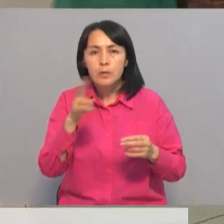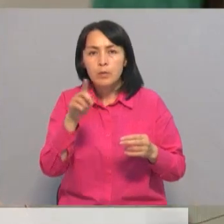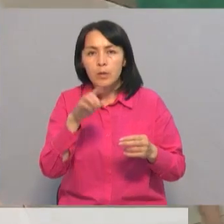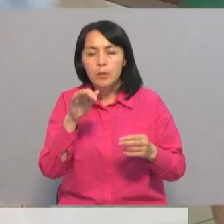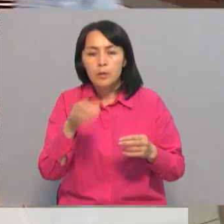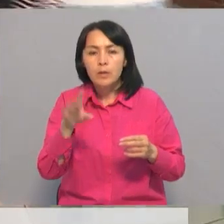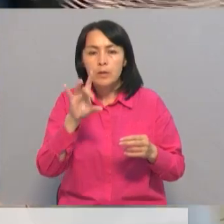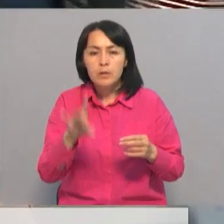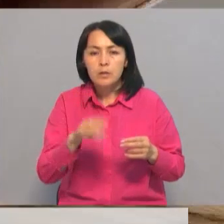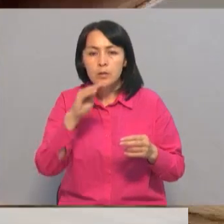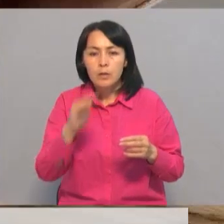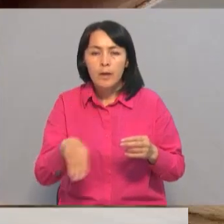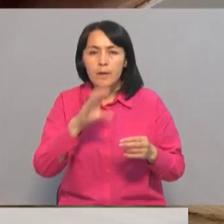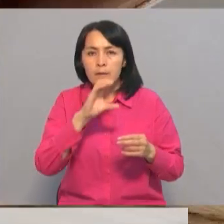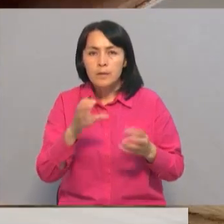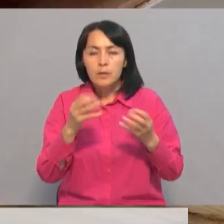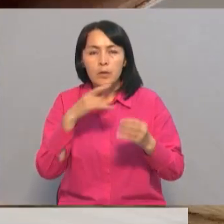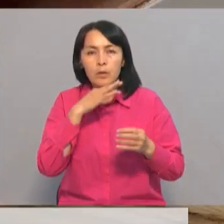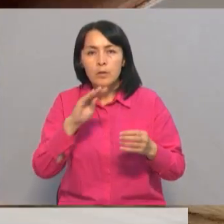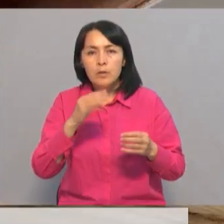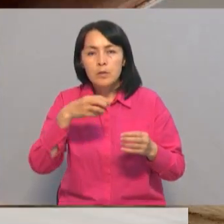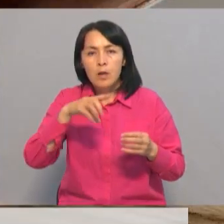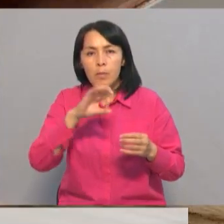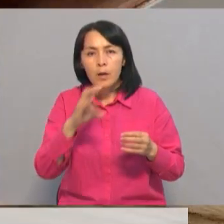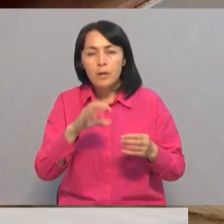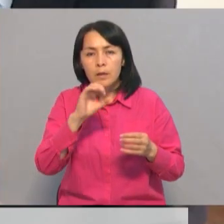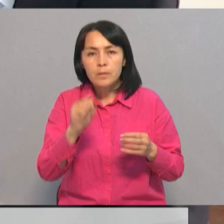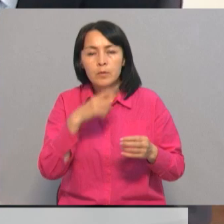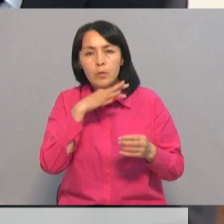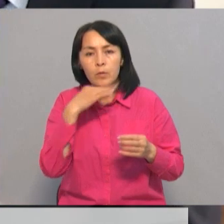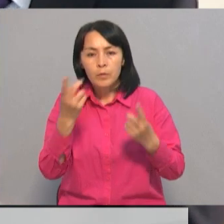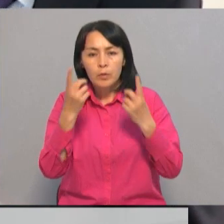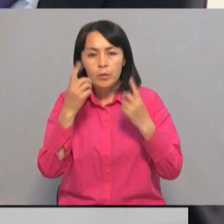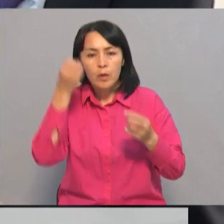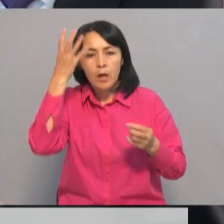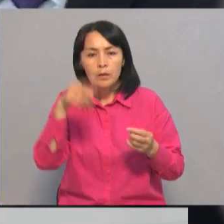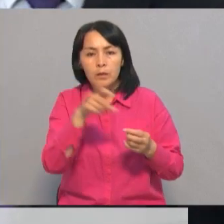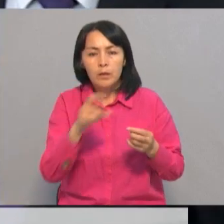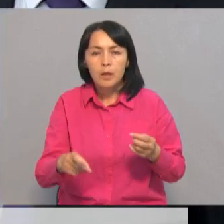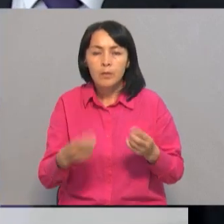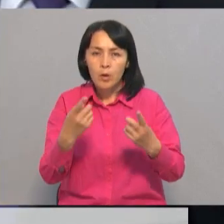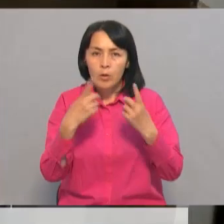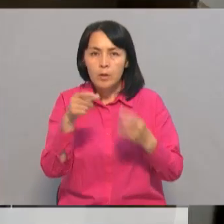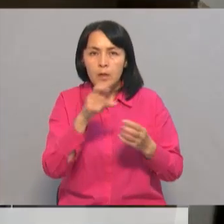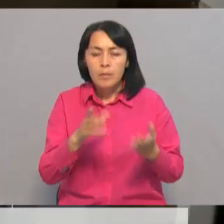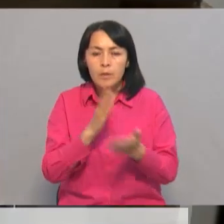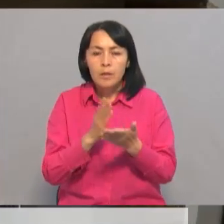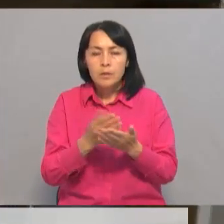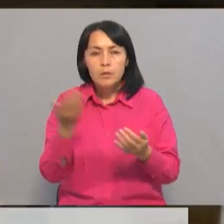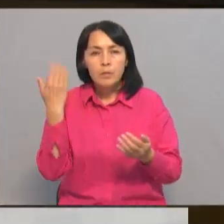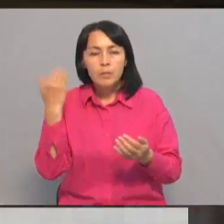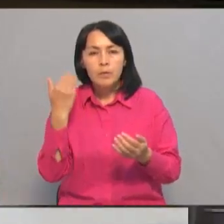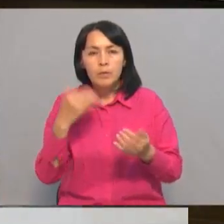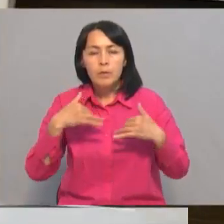Дулатұлы, Рысқұлов, Жұмабеков, Сейфуллин, Жансүгіров, Майлин, Асфендияров сынды қайраткерлер мен ұлт зиялылары бар. Саяси